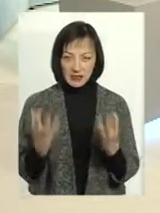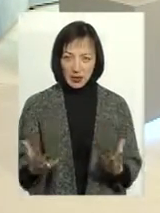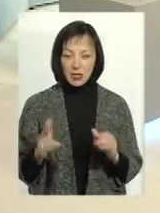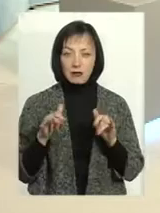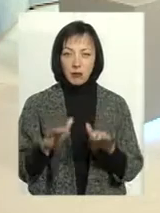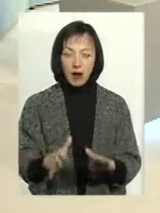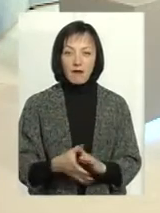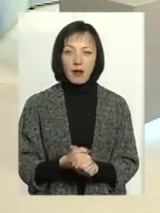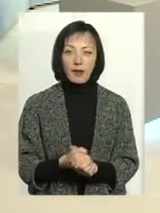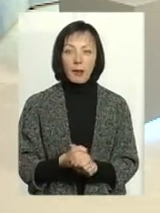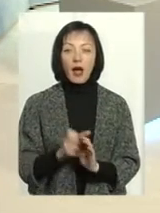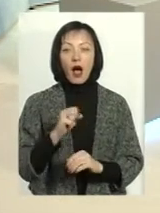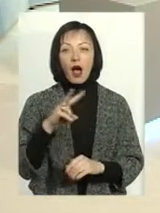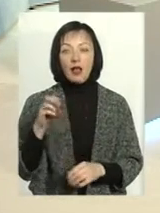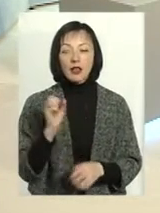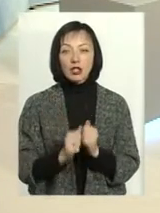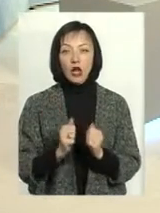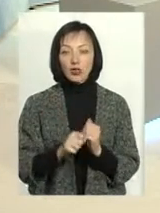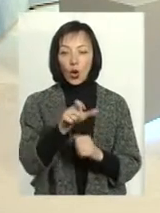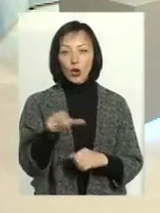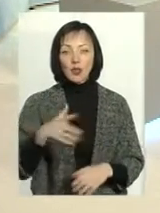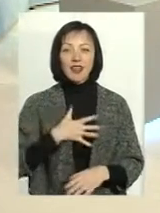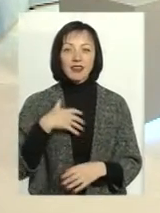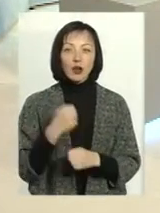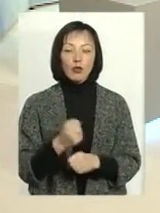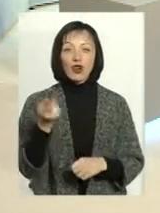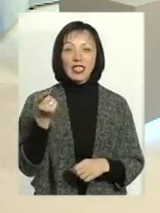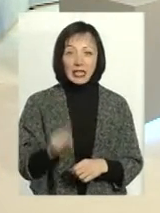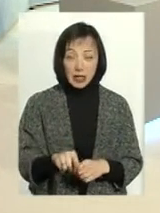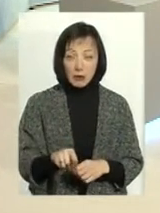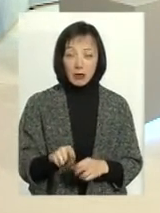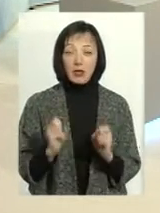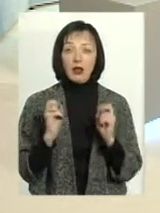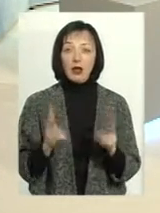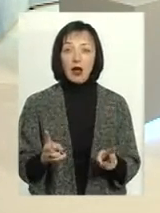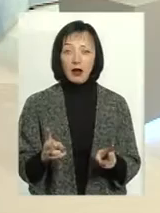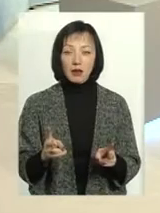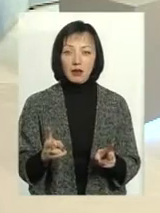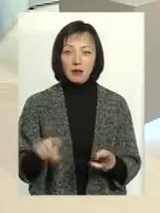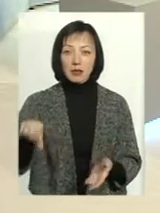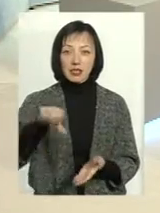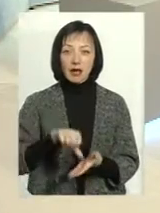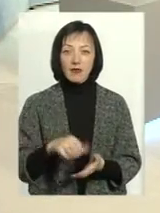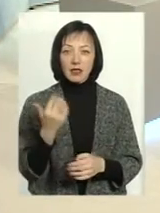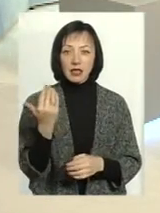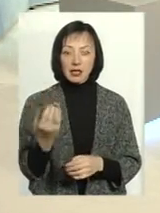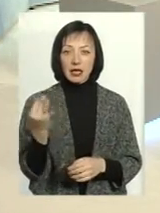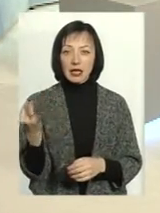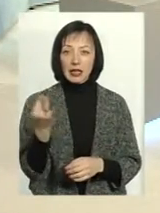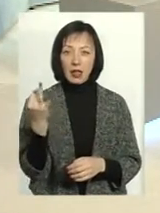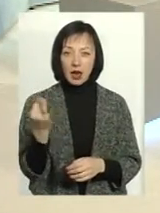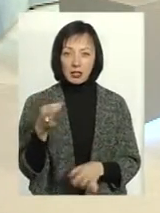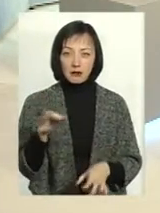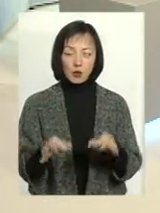справах, але часто люди не задоволені тим, як представлені їхні інтереси